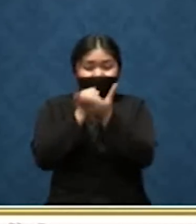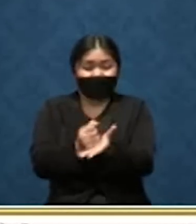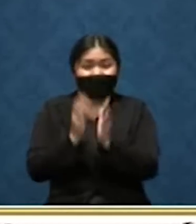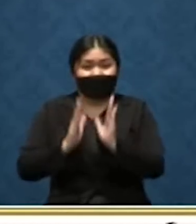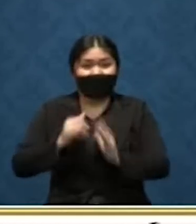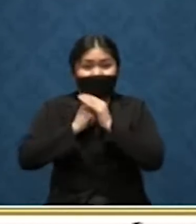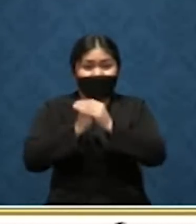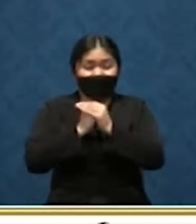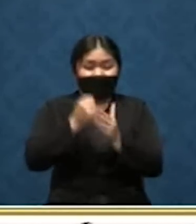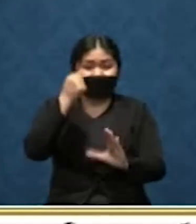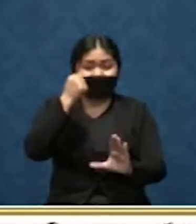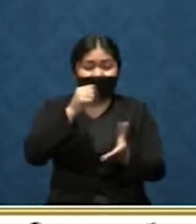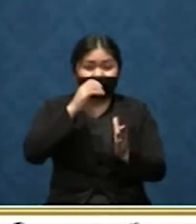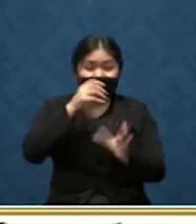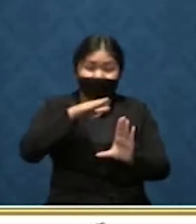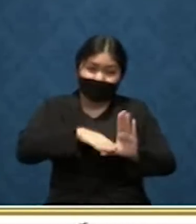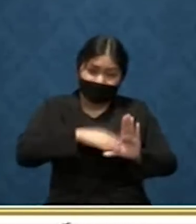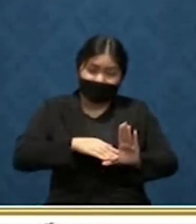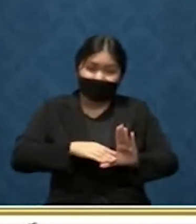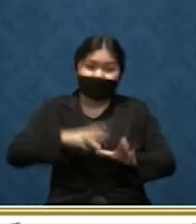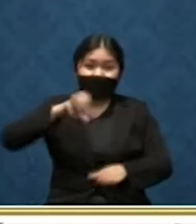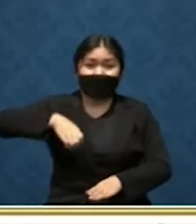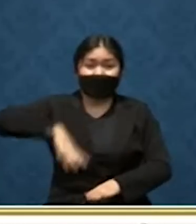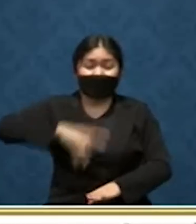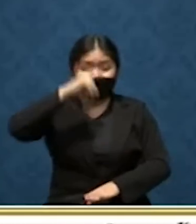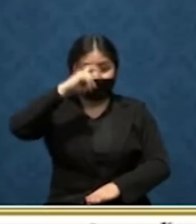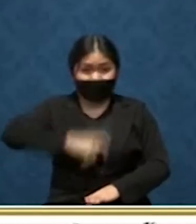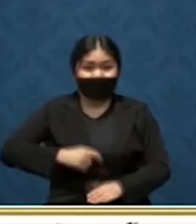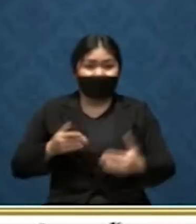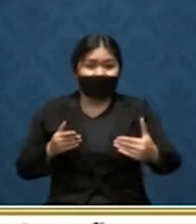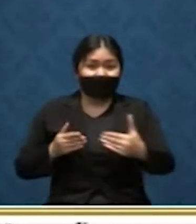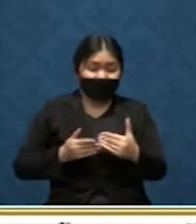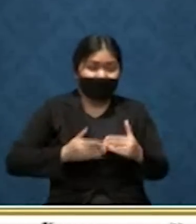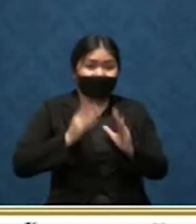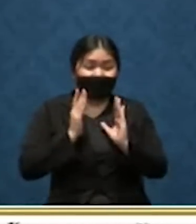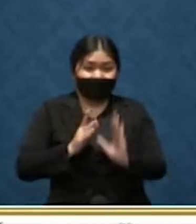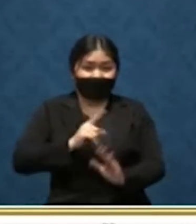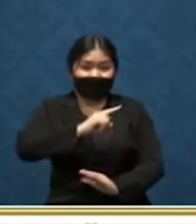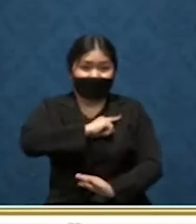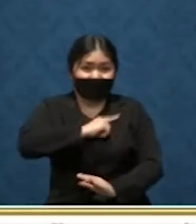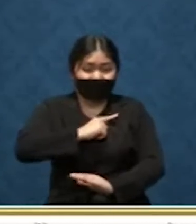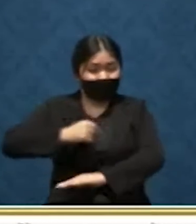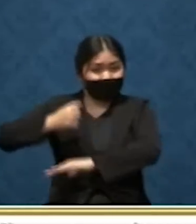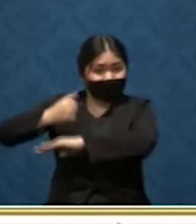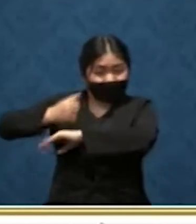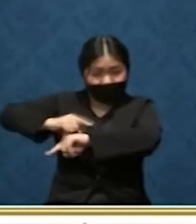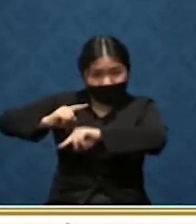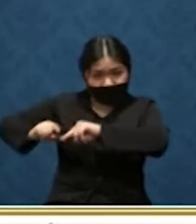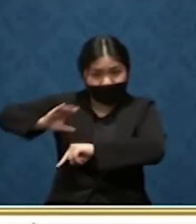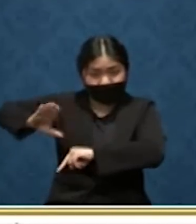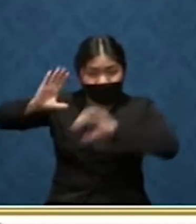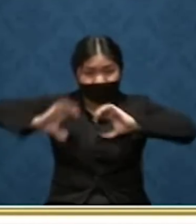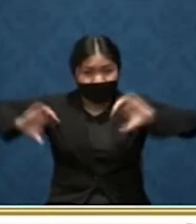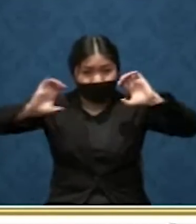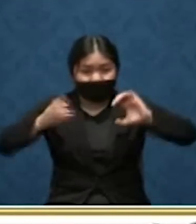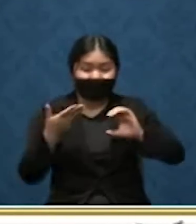เบียนบริษัทในไยติดตอนัดพบเจ้าหน้ที่ระดับสูงของรัฐบาลช่วยเหลือเรื่องการ